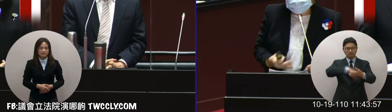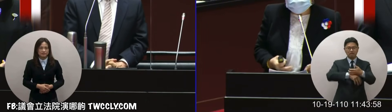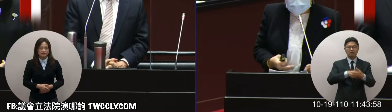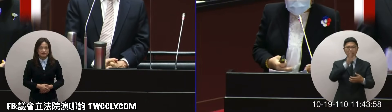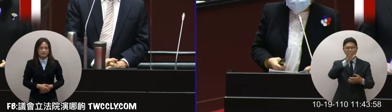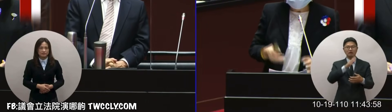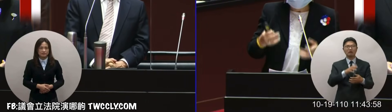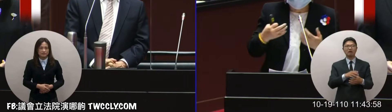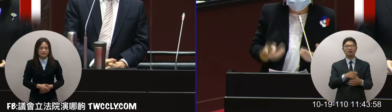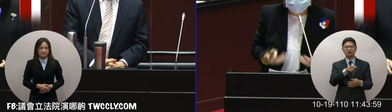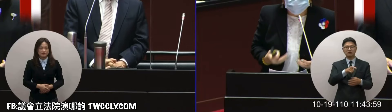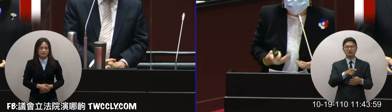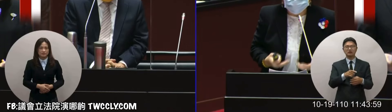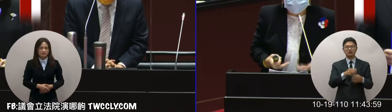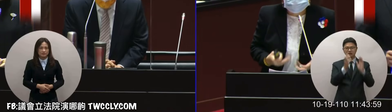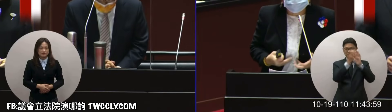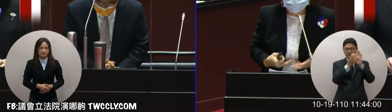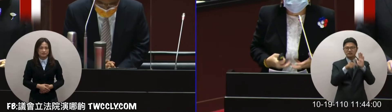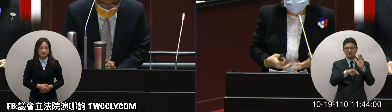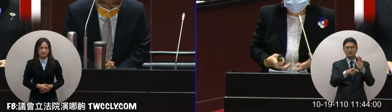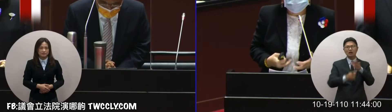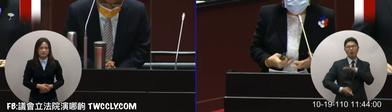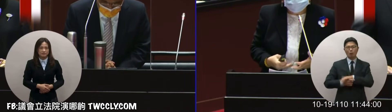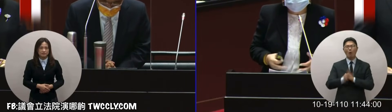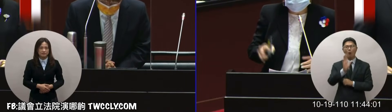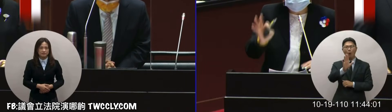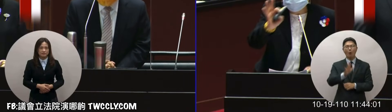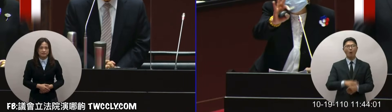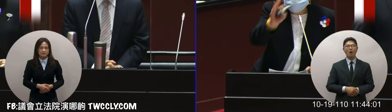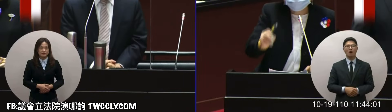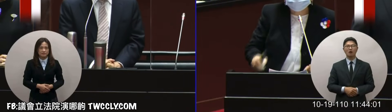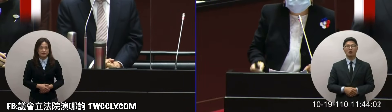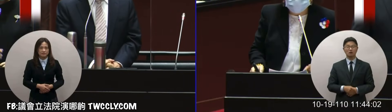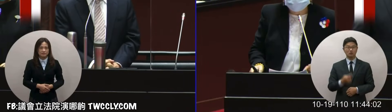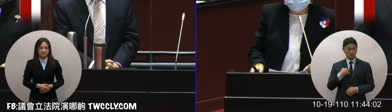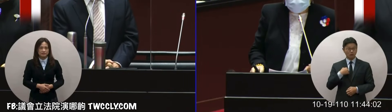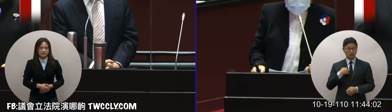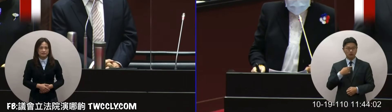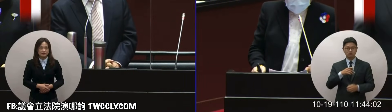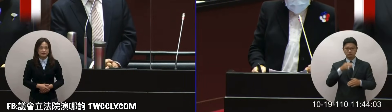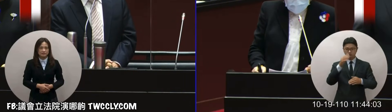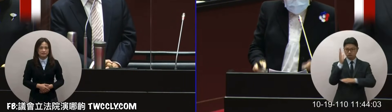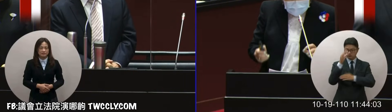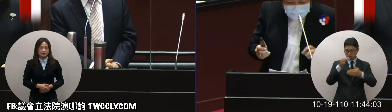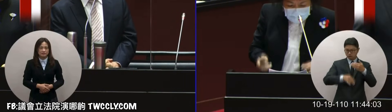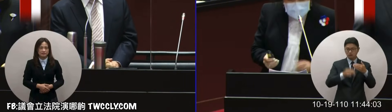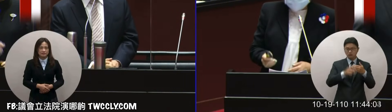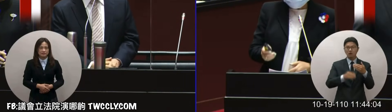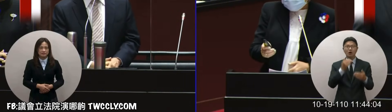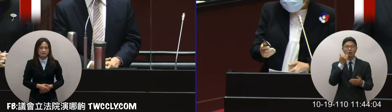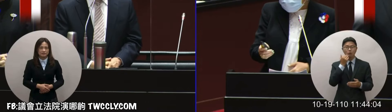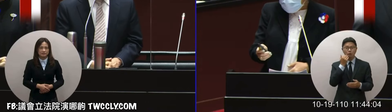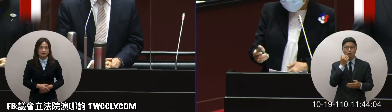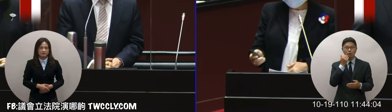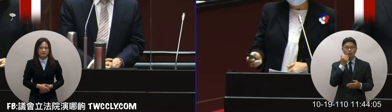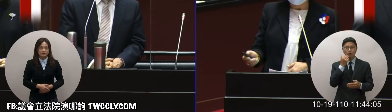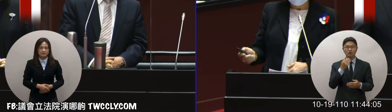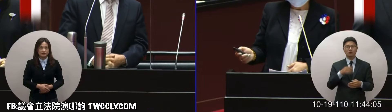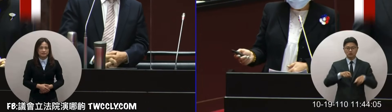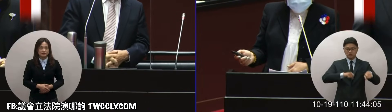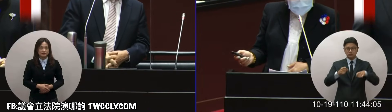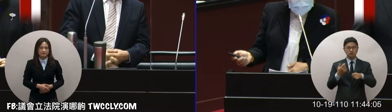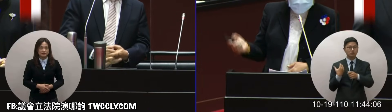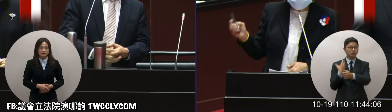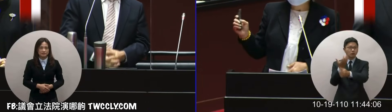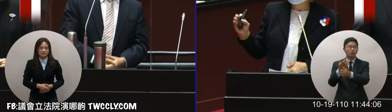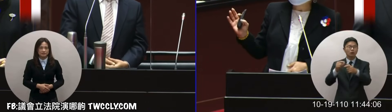简体字，违法嘞，但规定讲那外包是不能够用大陆的哈。但是这么多问题，